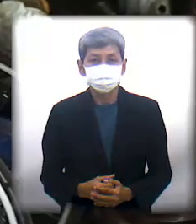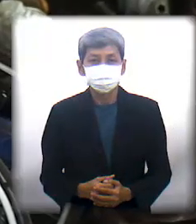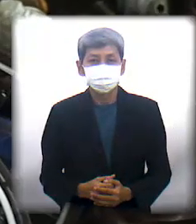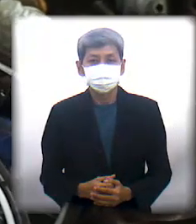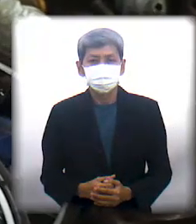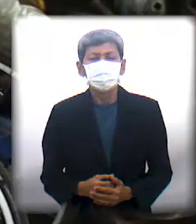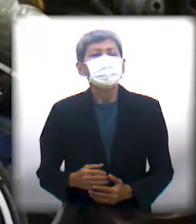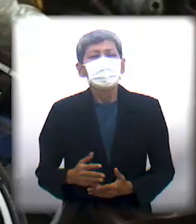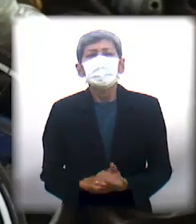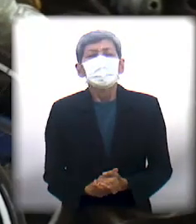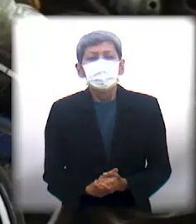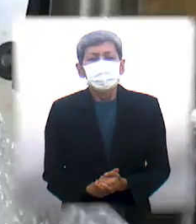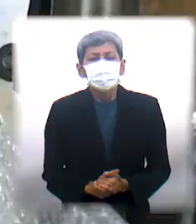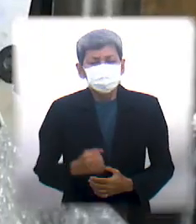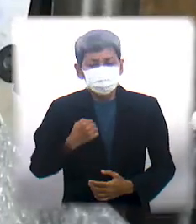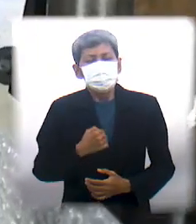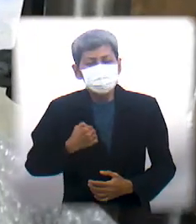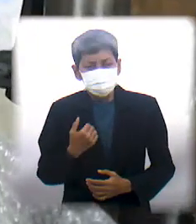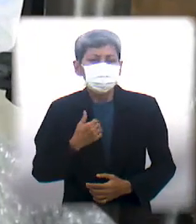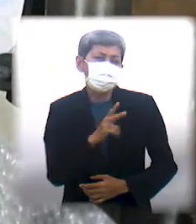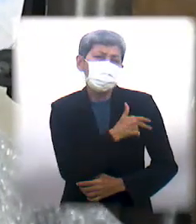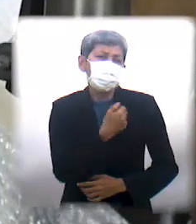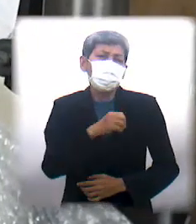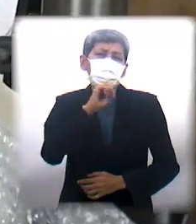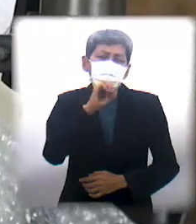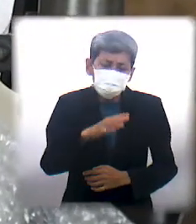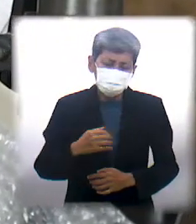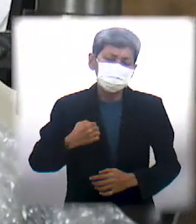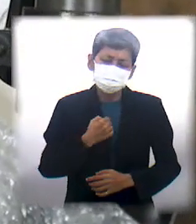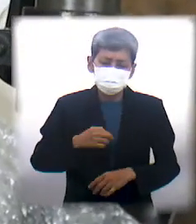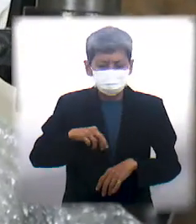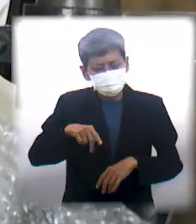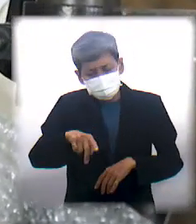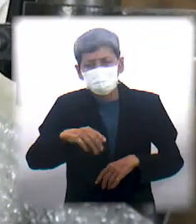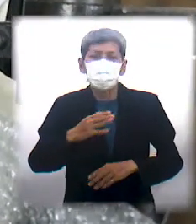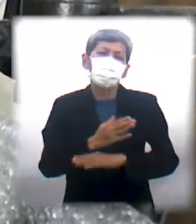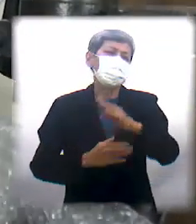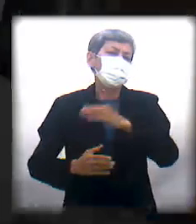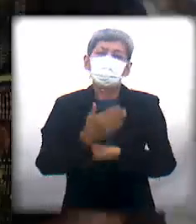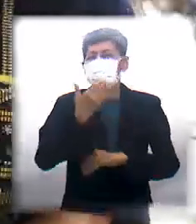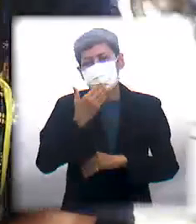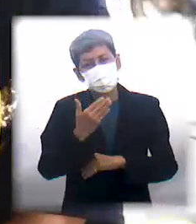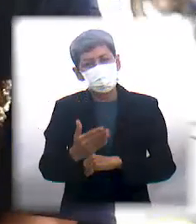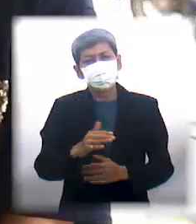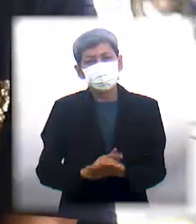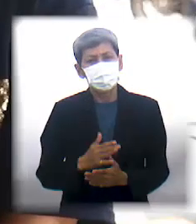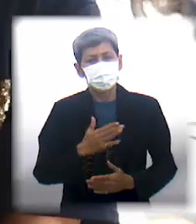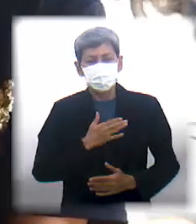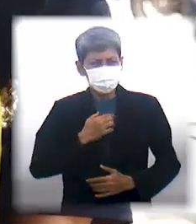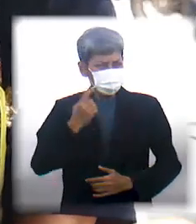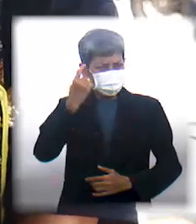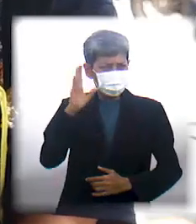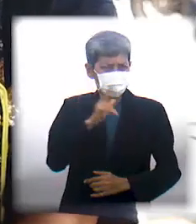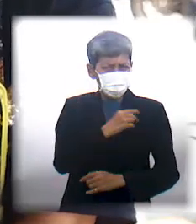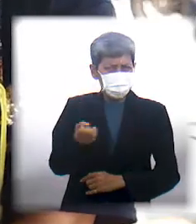มันก็เสียใจอ่ะหมอก็บอกกับญาติอะค่ะก็เดินไม่ได้อ่ะพิการตลอดชีวิตเลยครั้งแรกเลยเหมือนไม่เชื่อหมอ